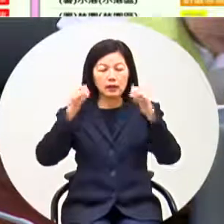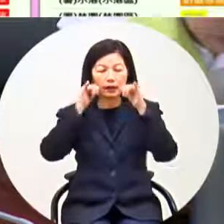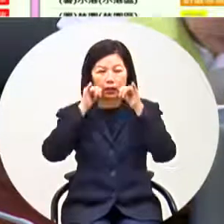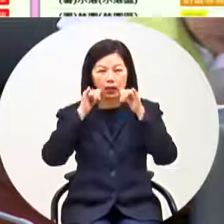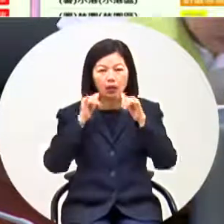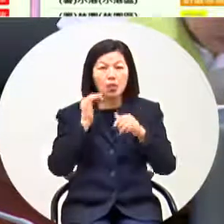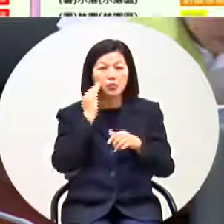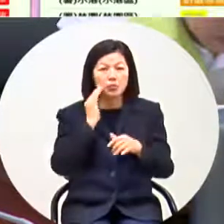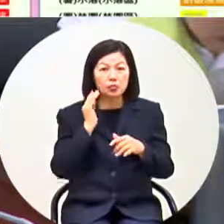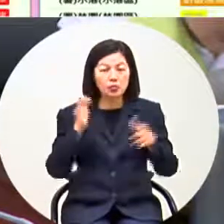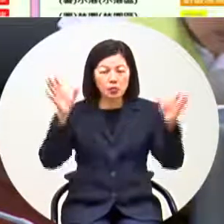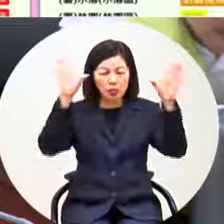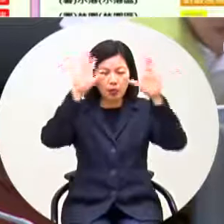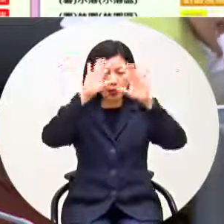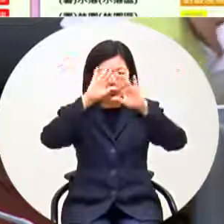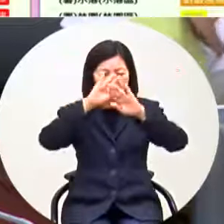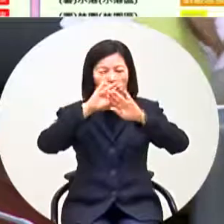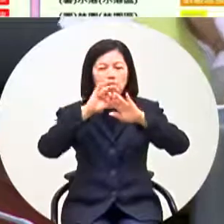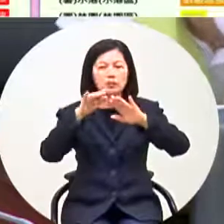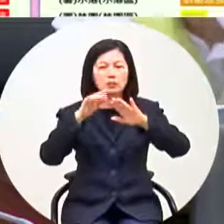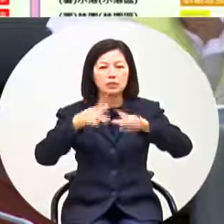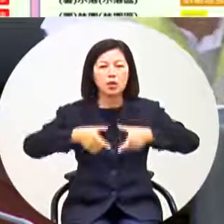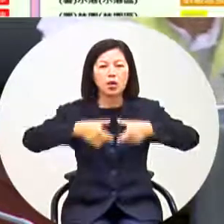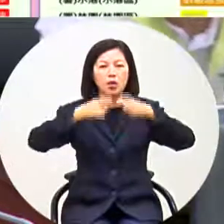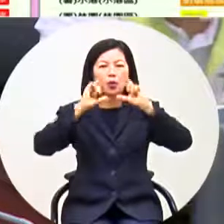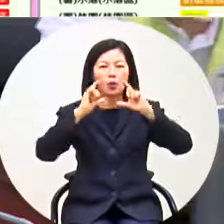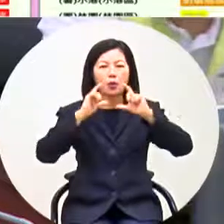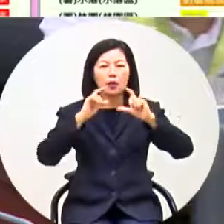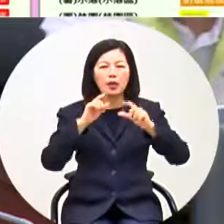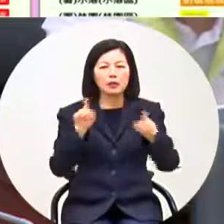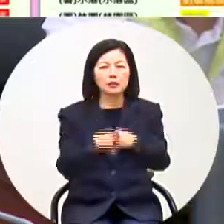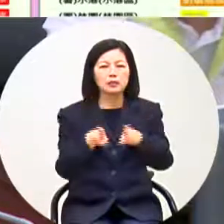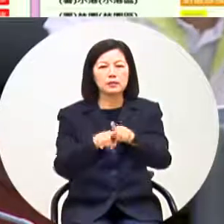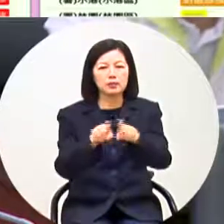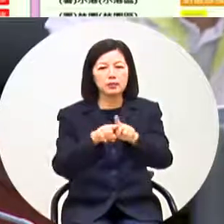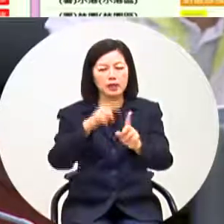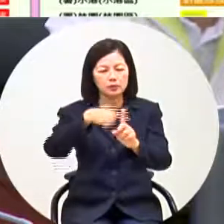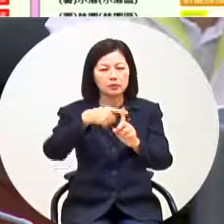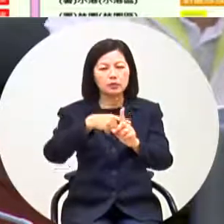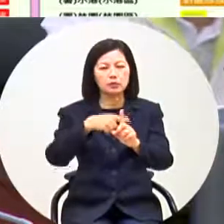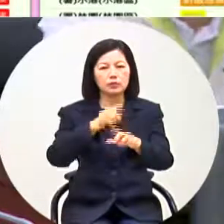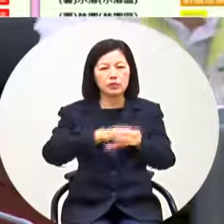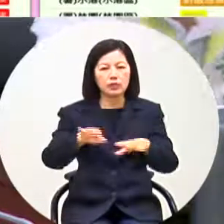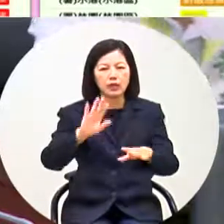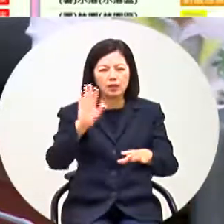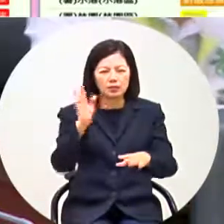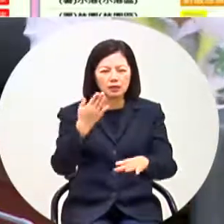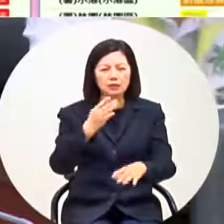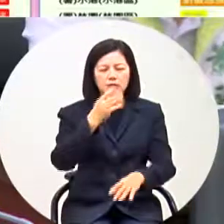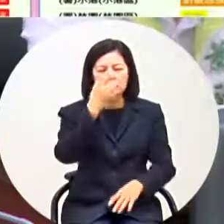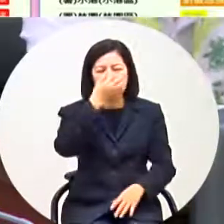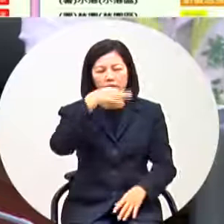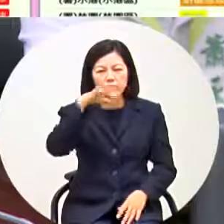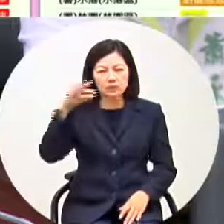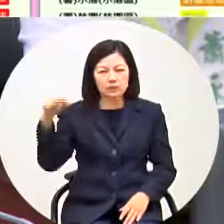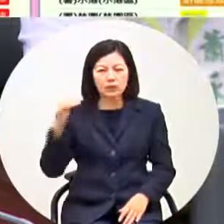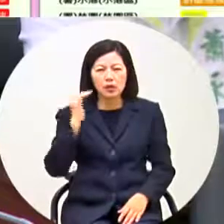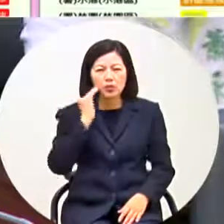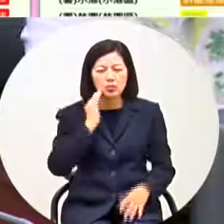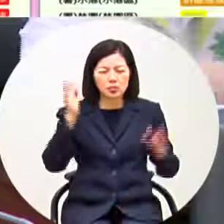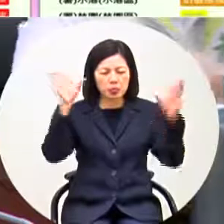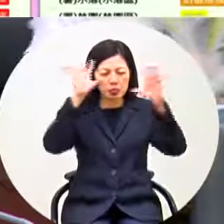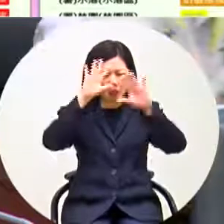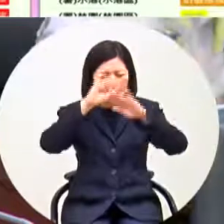复一般的普通的等级了。反而我们凤山，纵使在晚上半夜睡觉，还